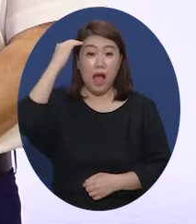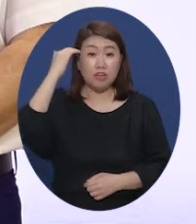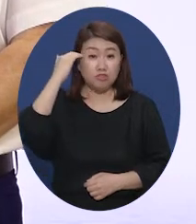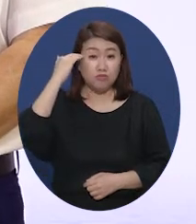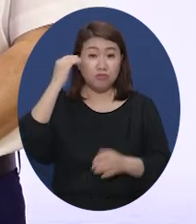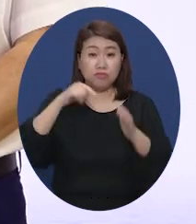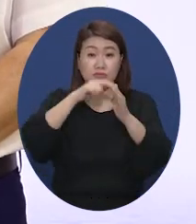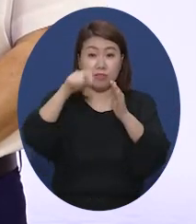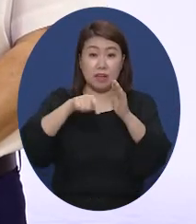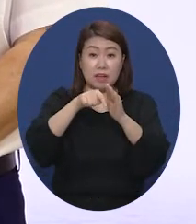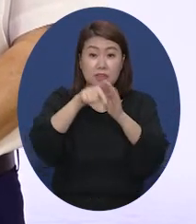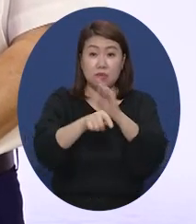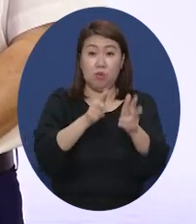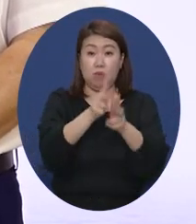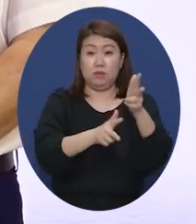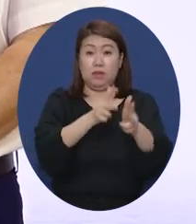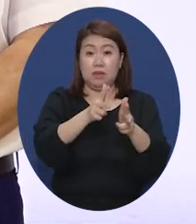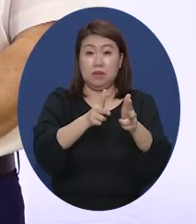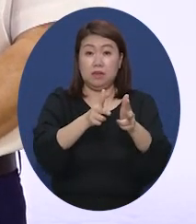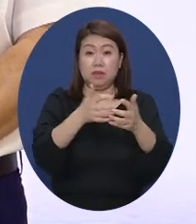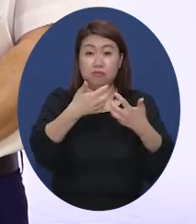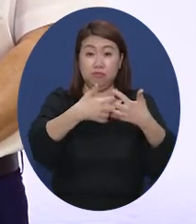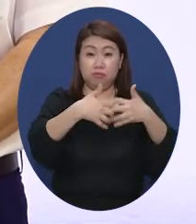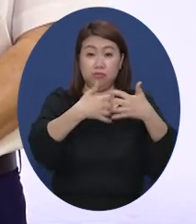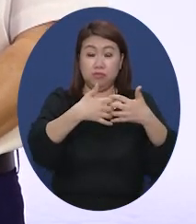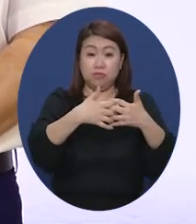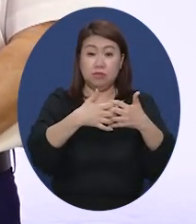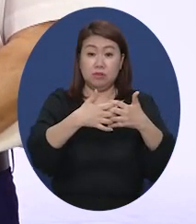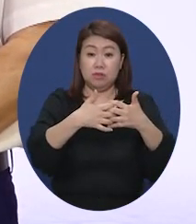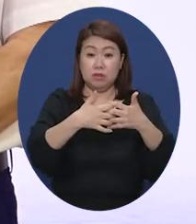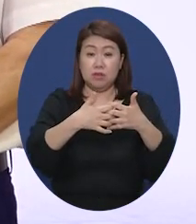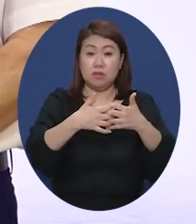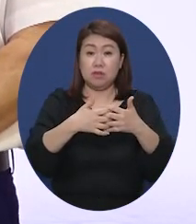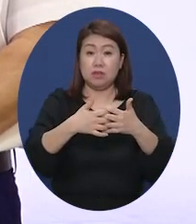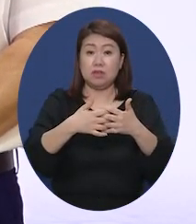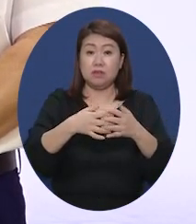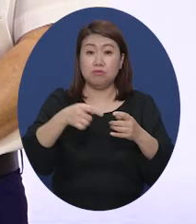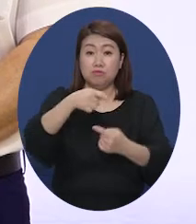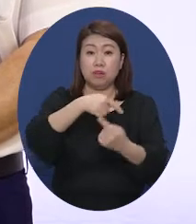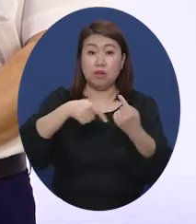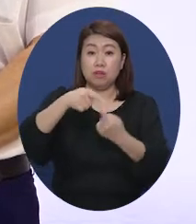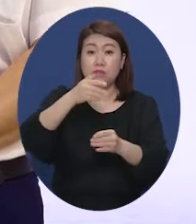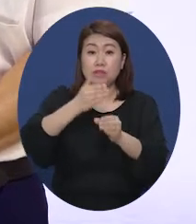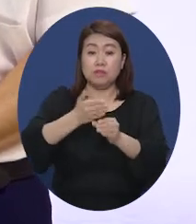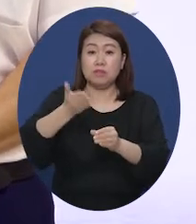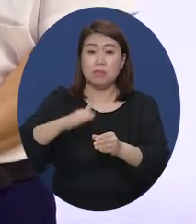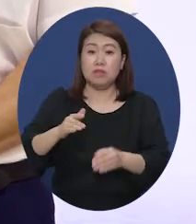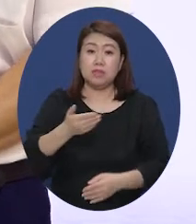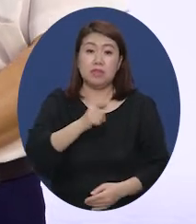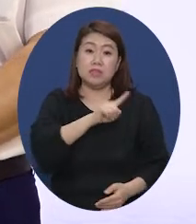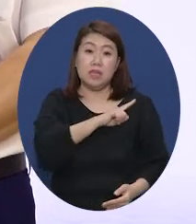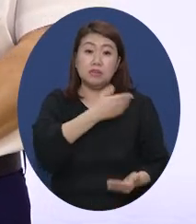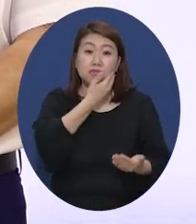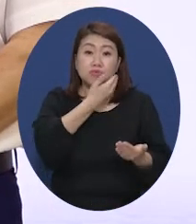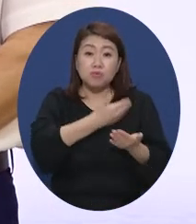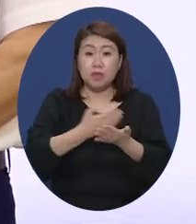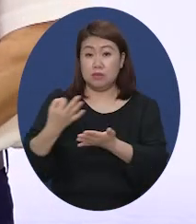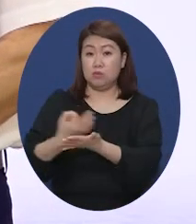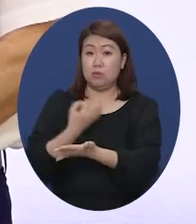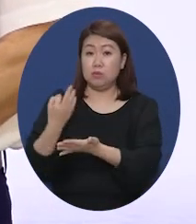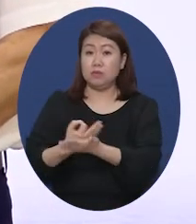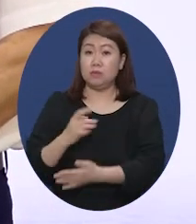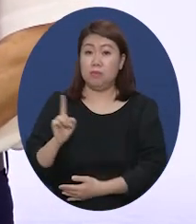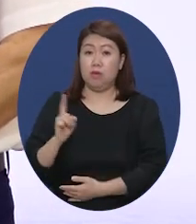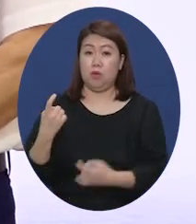전자 업체들이 공장도 갖고 있습니다만은 아마존이 주된 소득 중에 하나는 관광입니다. 역시. 저도 그 중에